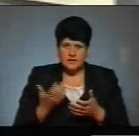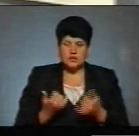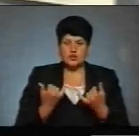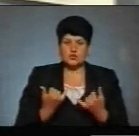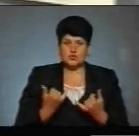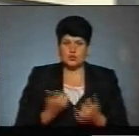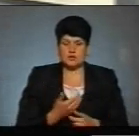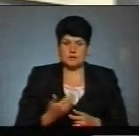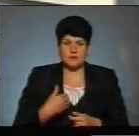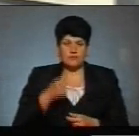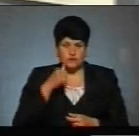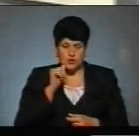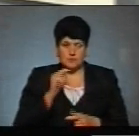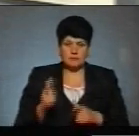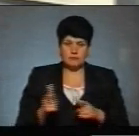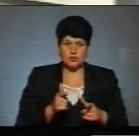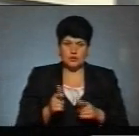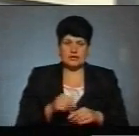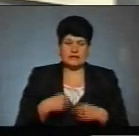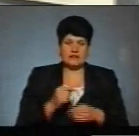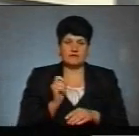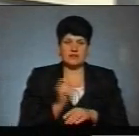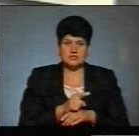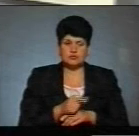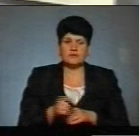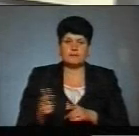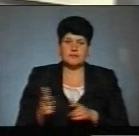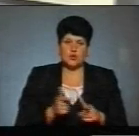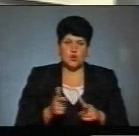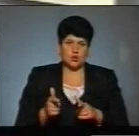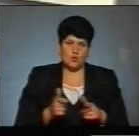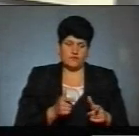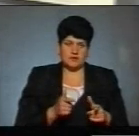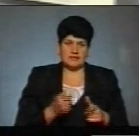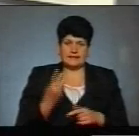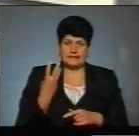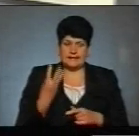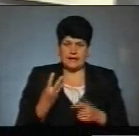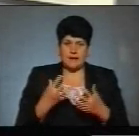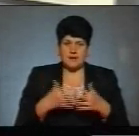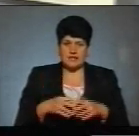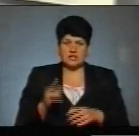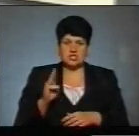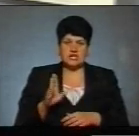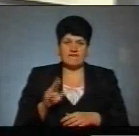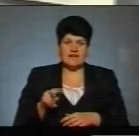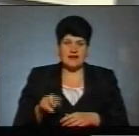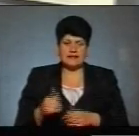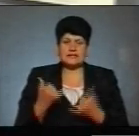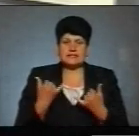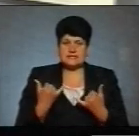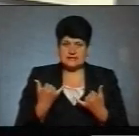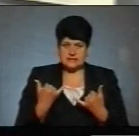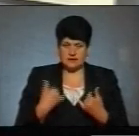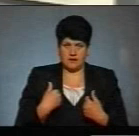сьогодні, вчора ми підготовили, я дав вказівку про те, що не підготовити 3 апарати ШВЛ, які вже зараз, я тільки